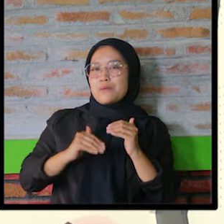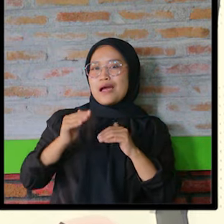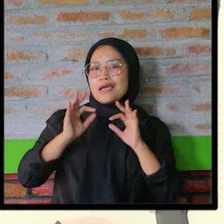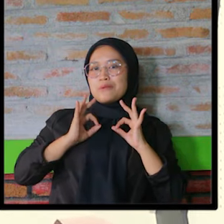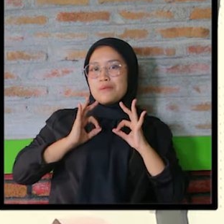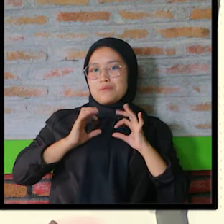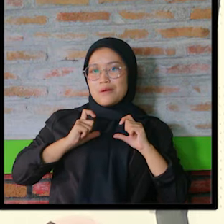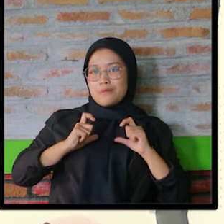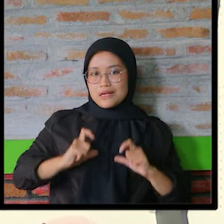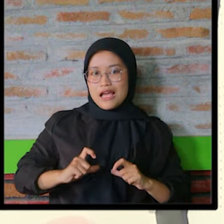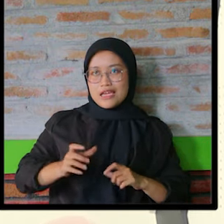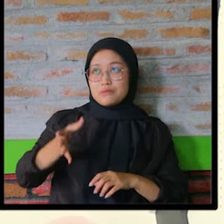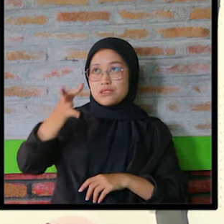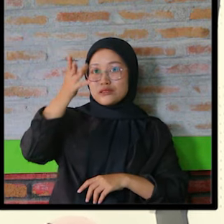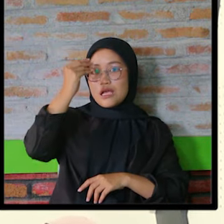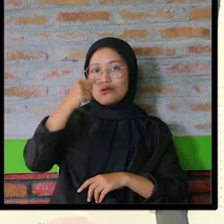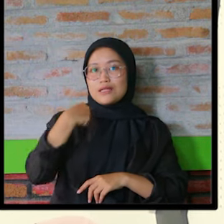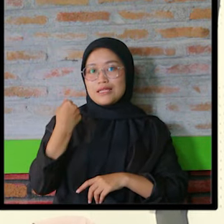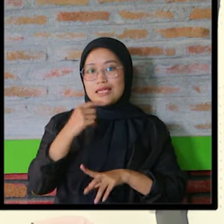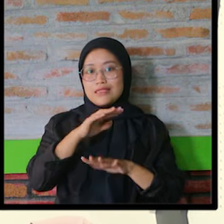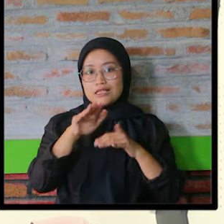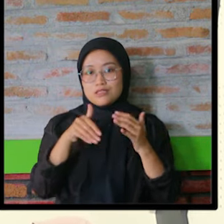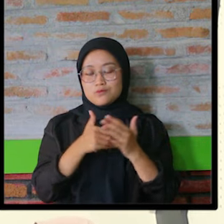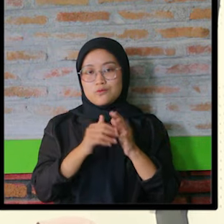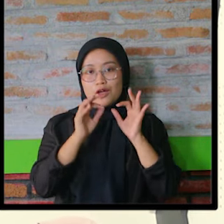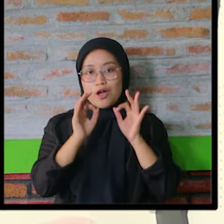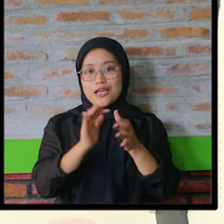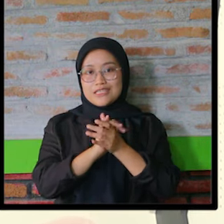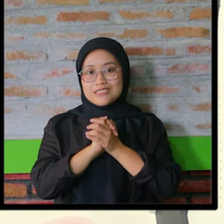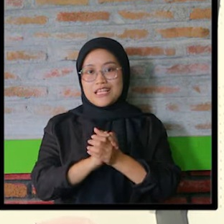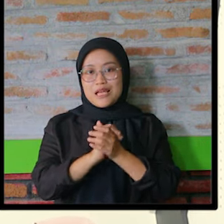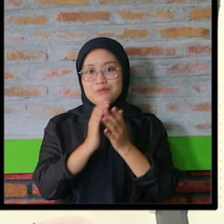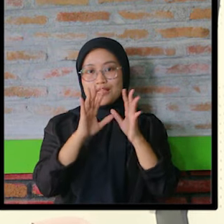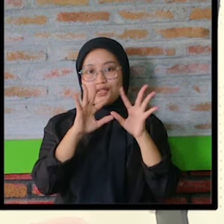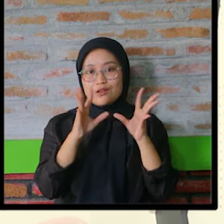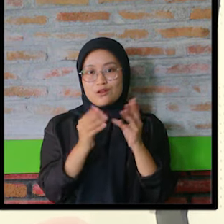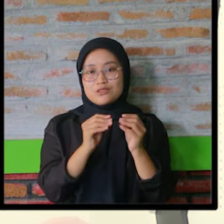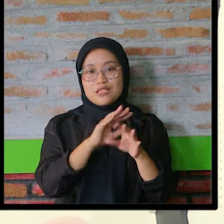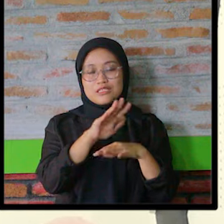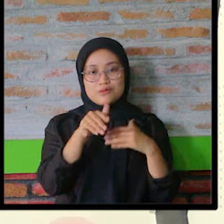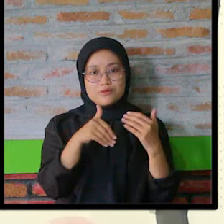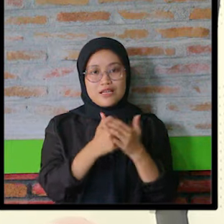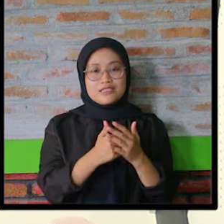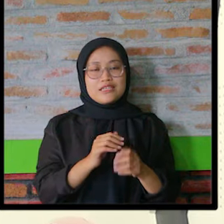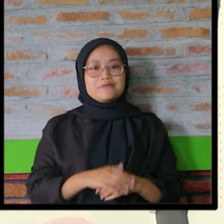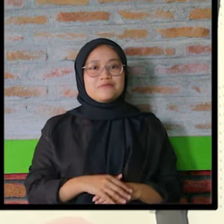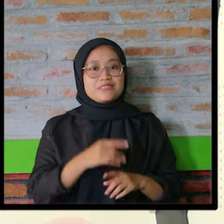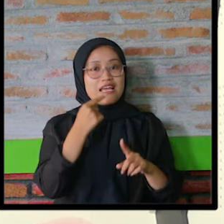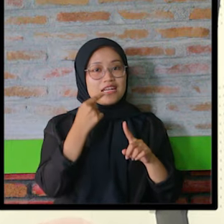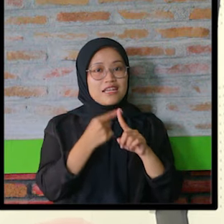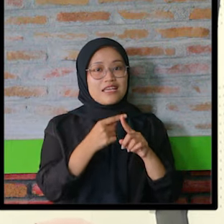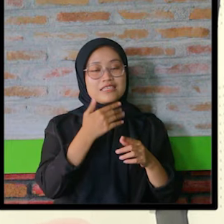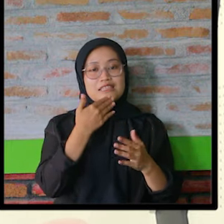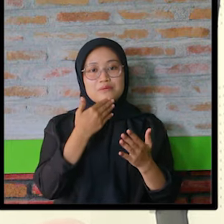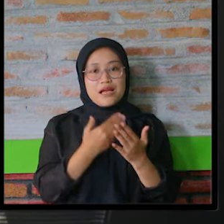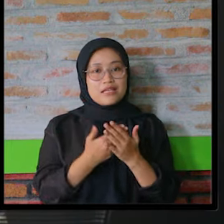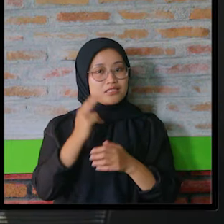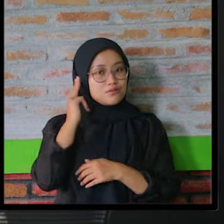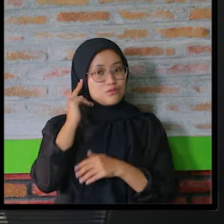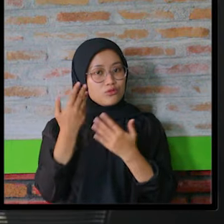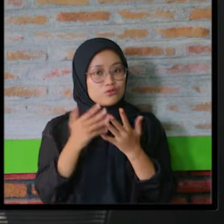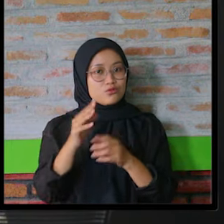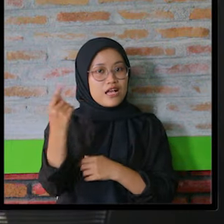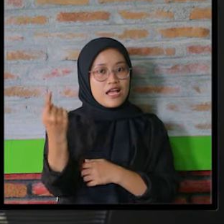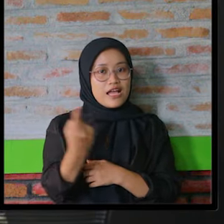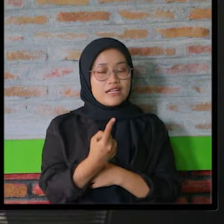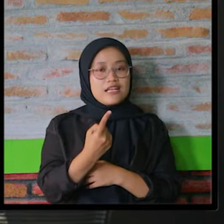apa pengetahuan kita semua ini Bu ee sobat inklusi semua nah sekali lagi terima kasih Ibu telah hadir di ee podcast